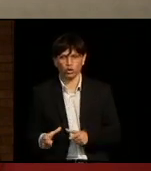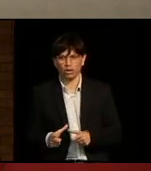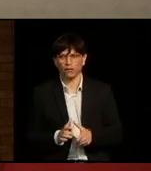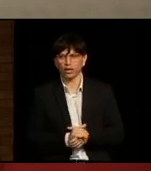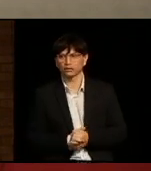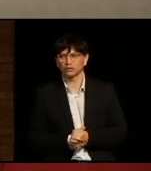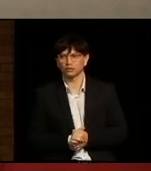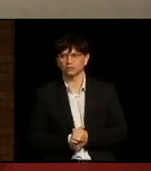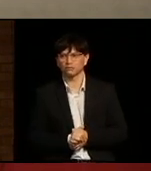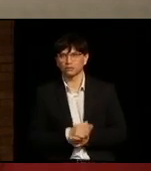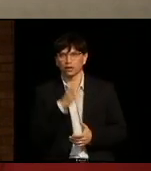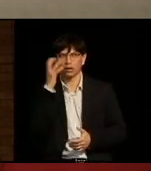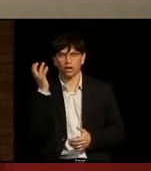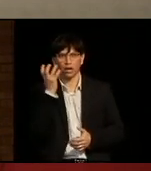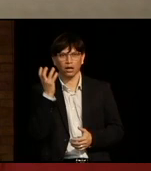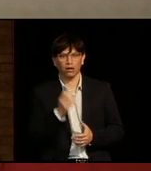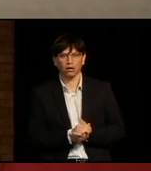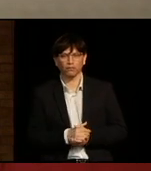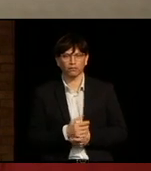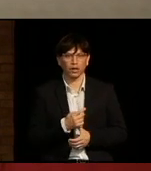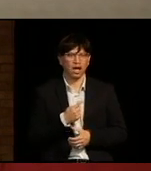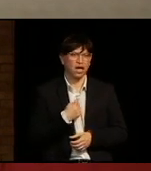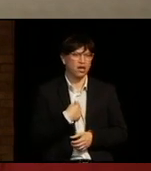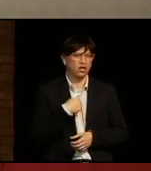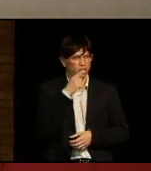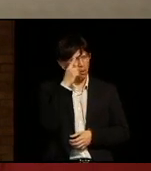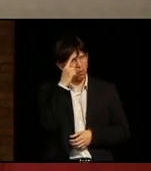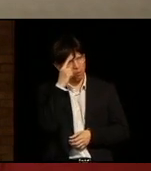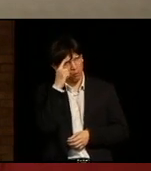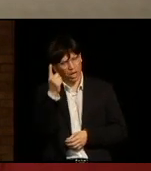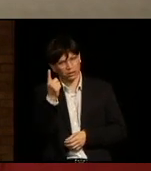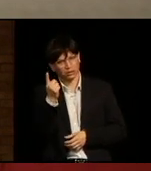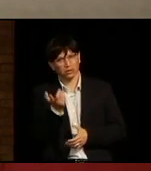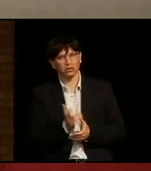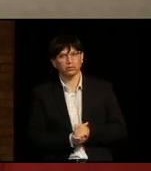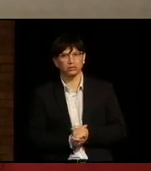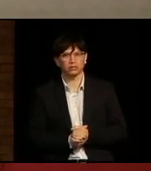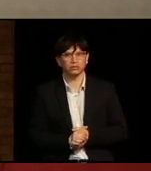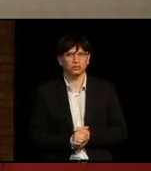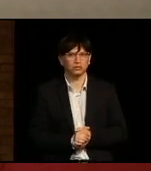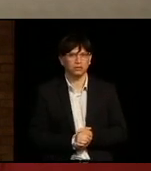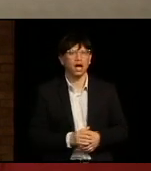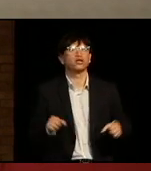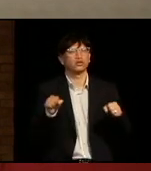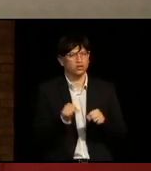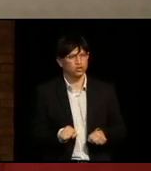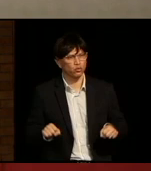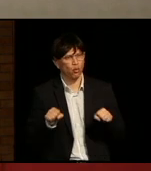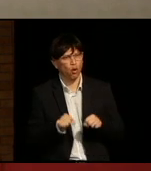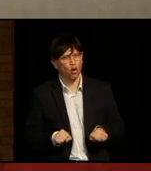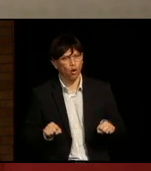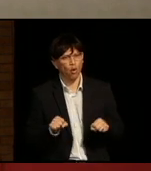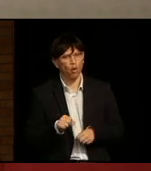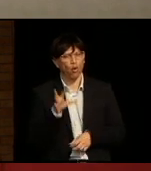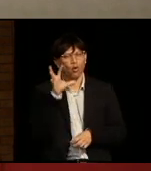inclusiva Ecco io personalmente Ritengo che si possa